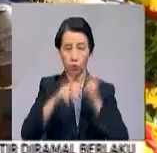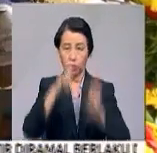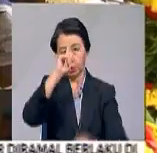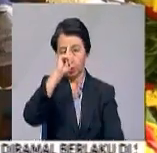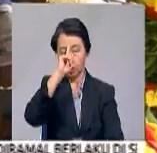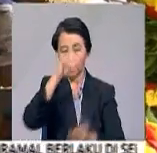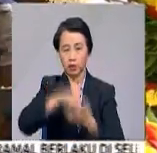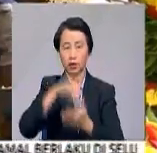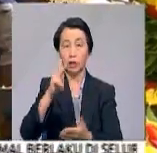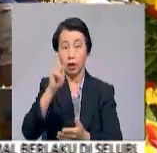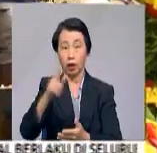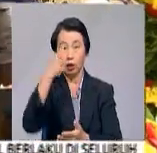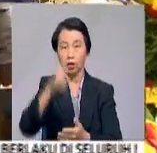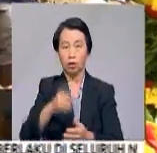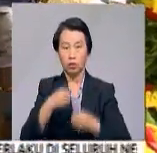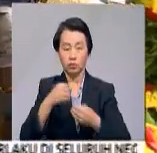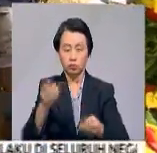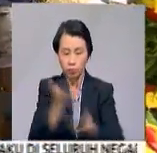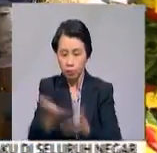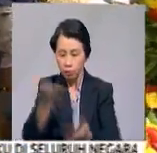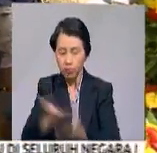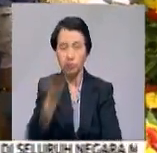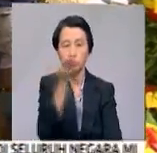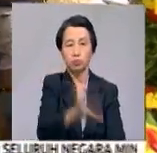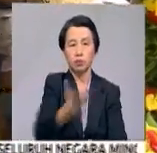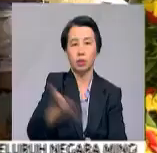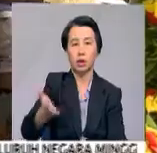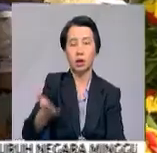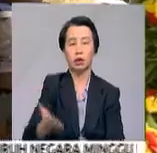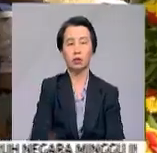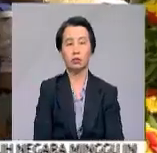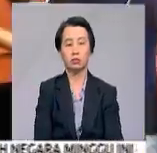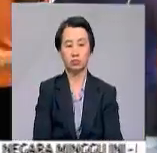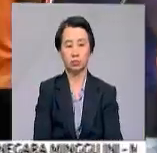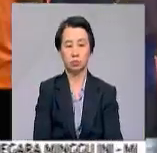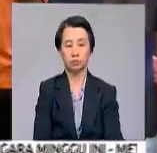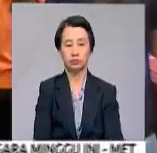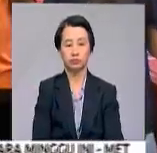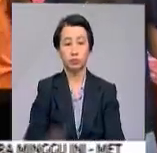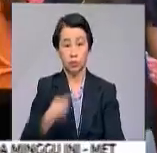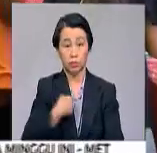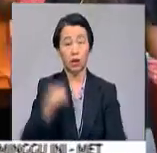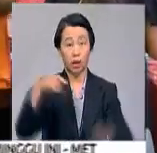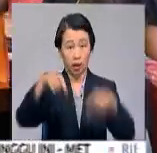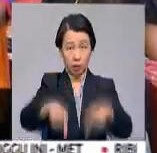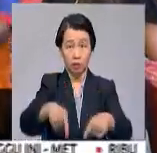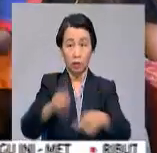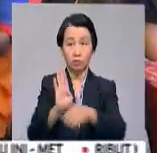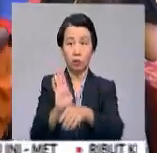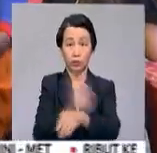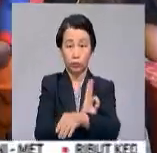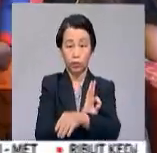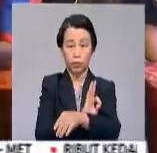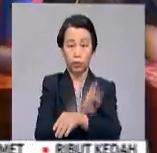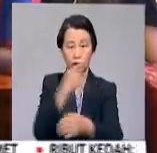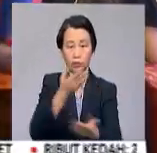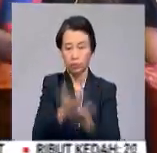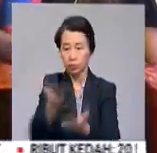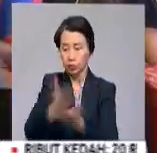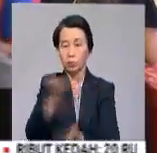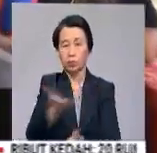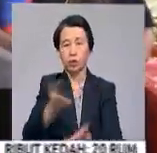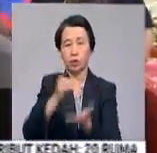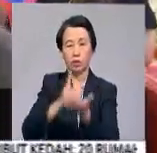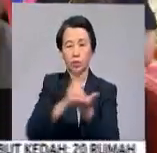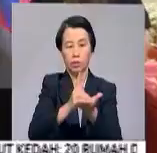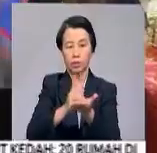ibu kota untuk memenuhi kelengkapan sambutan mereka. Sekarang saya berada di Brickfield tengah shopping untuk Deepavali lah, last